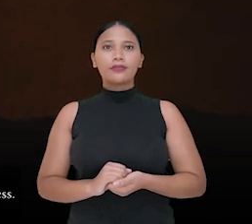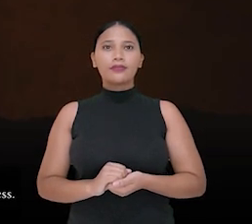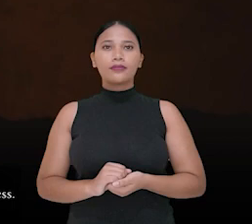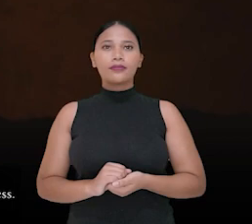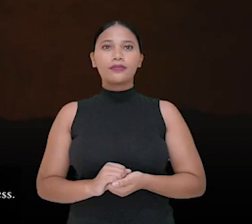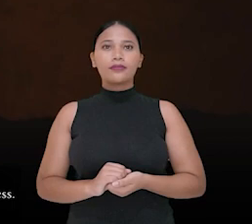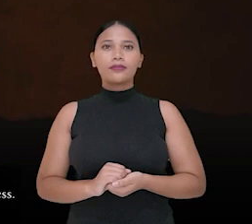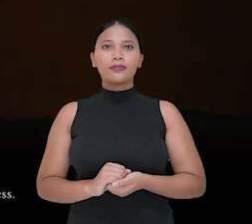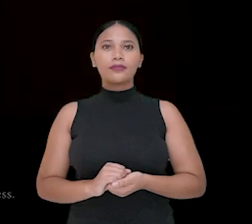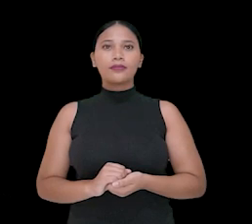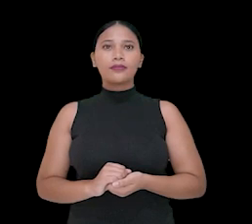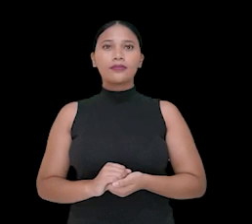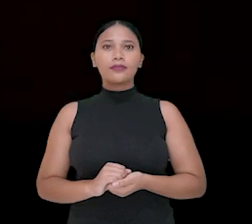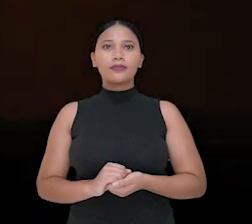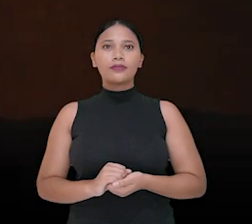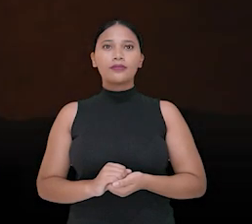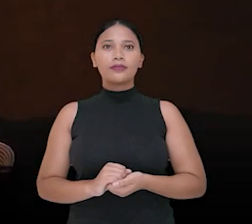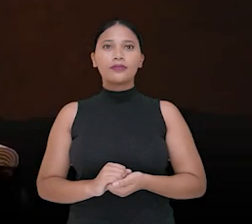والحسنى.